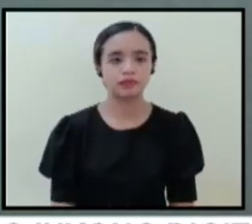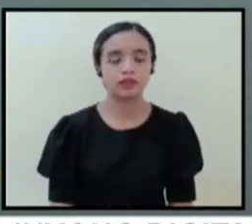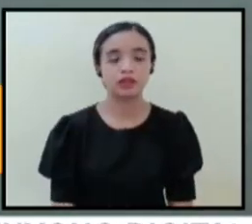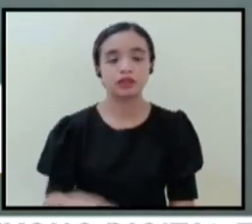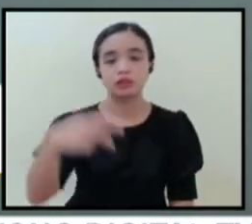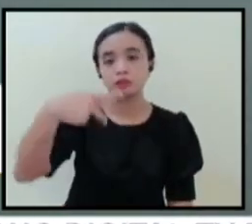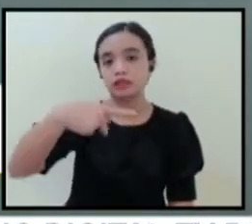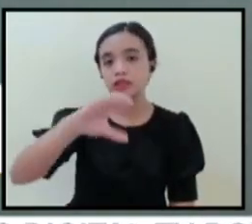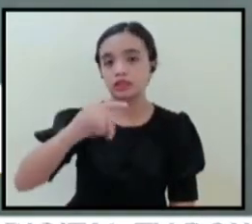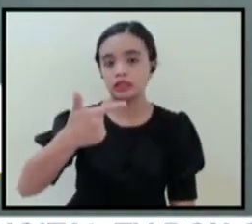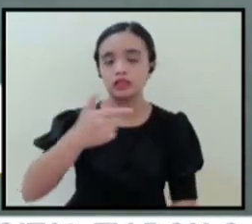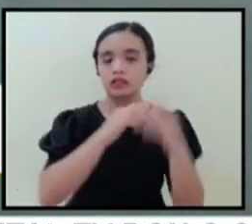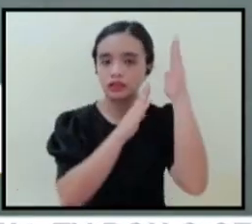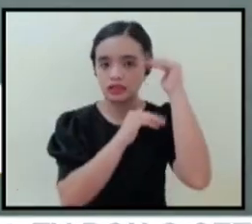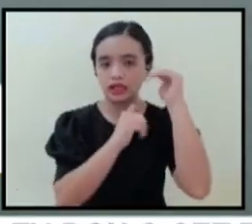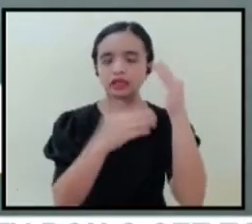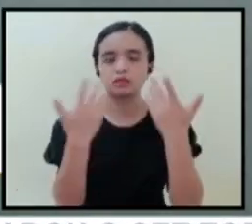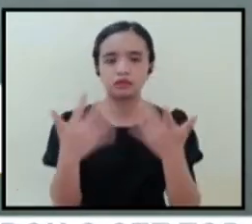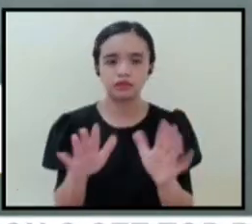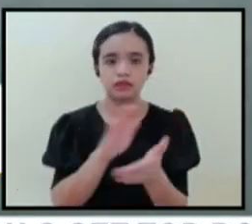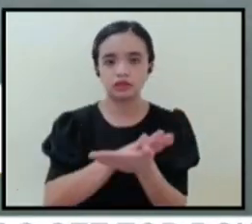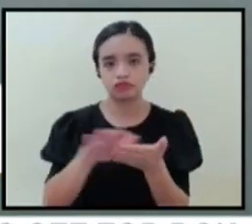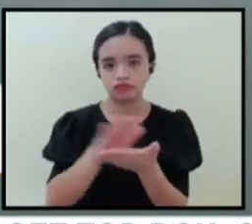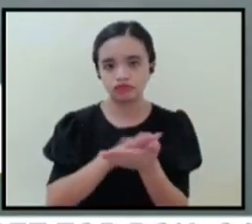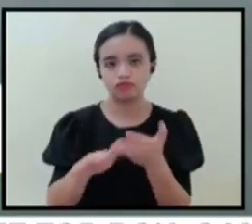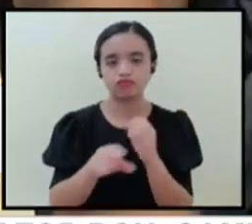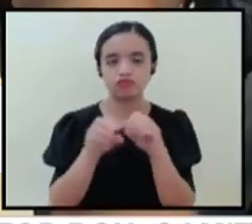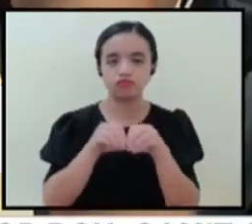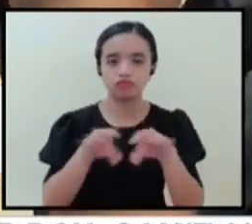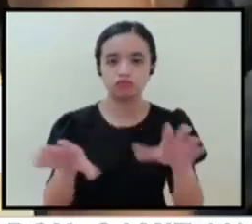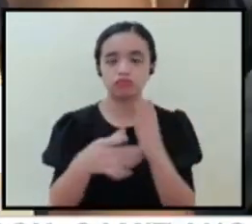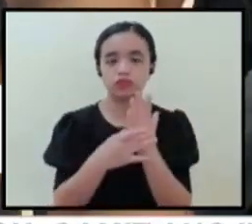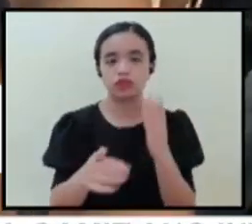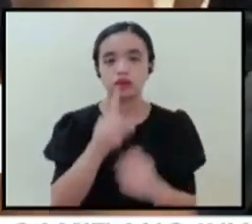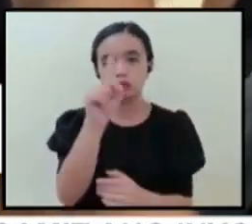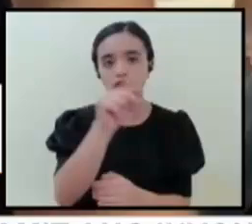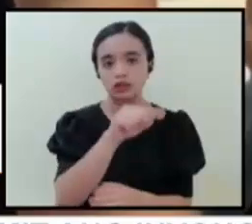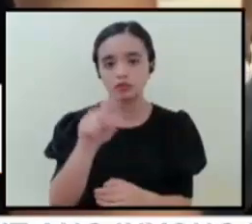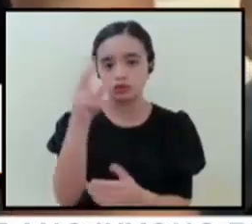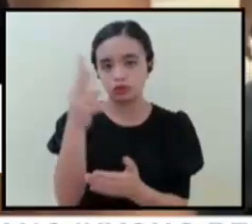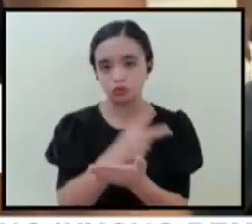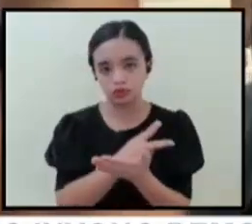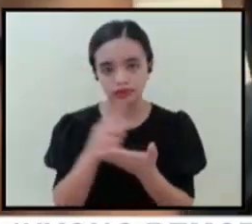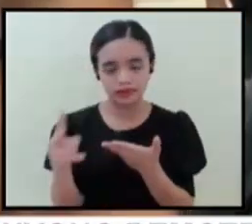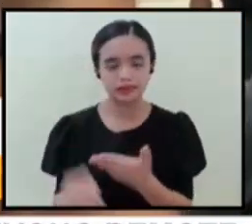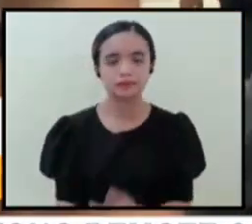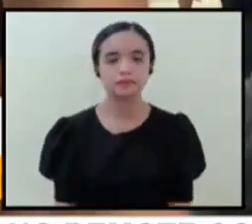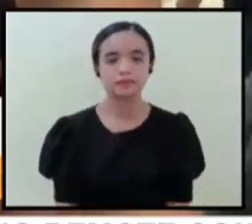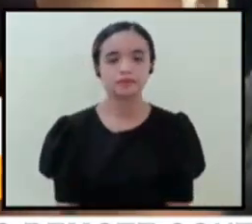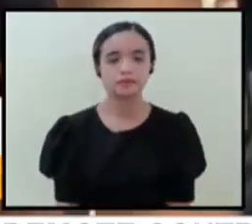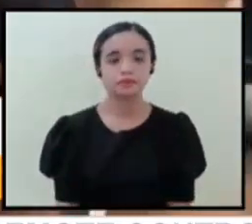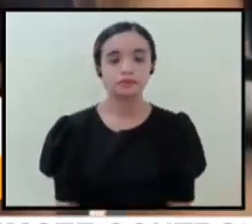matapos ang paglilinis sa tumagas na langis, isa o hanggang dalawang linggo. Moment ma-ascertain nila yung